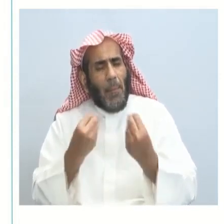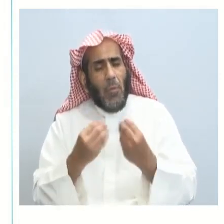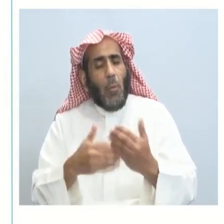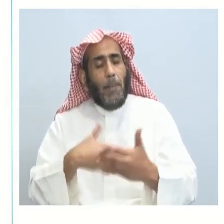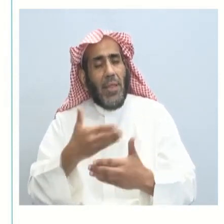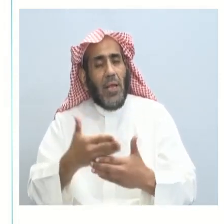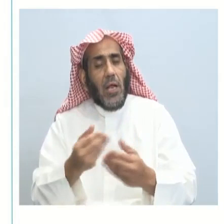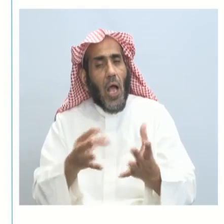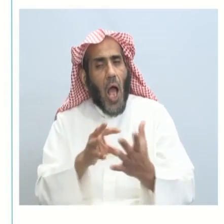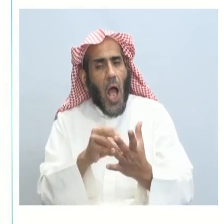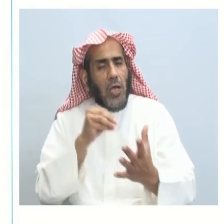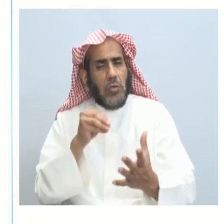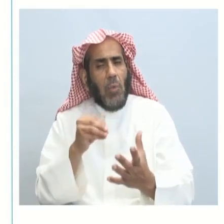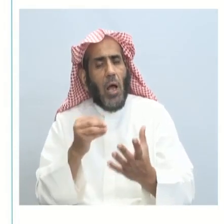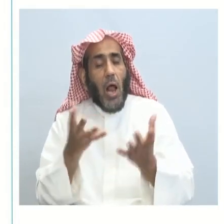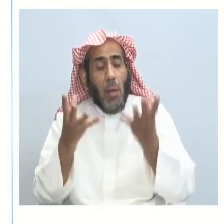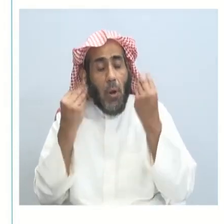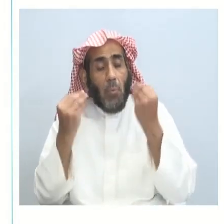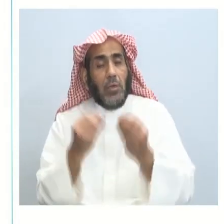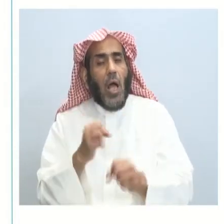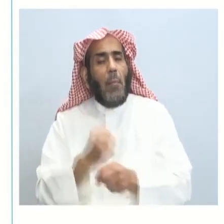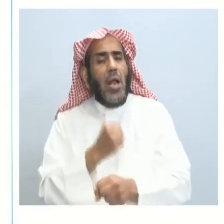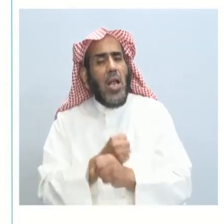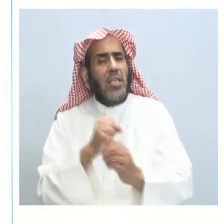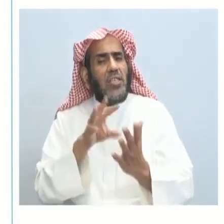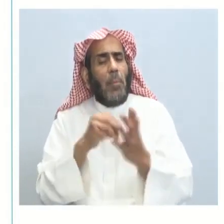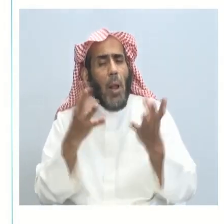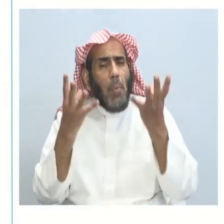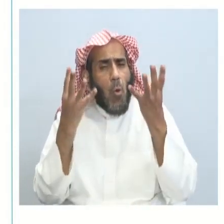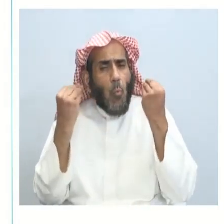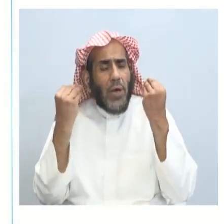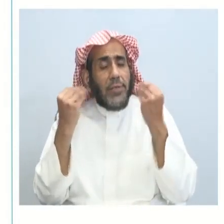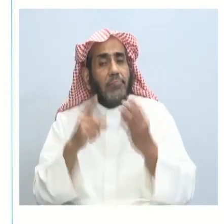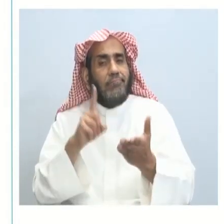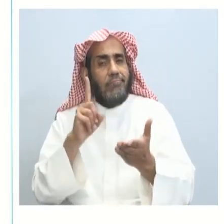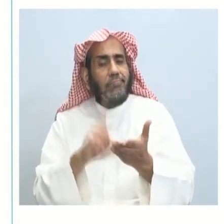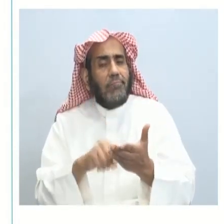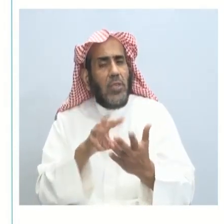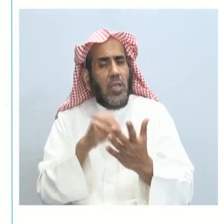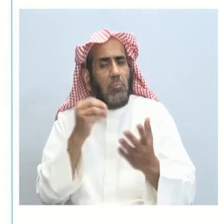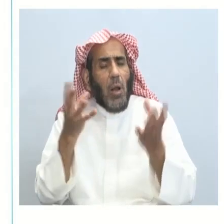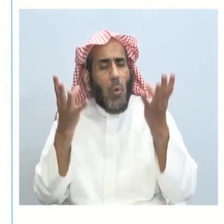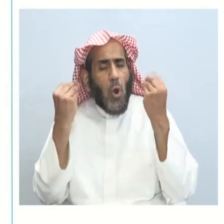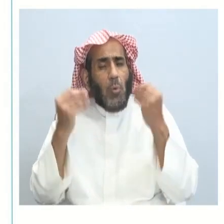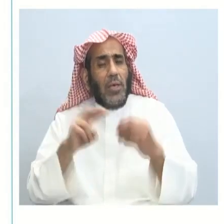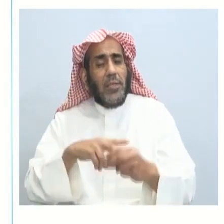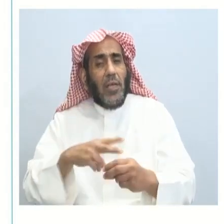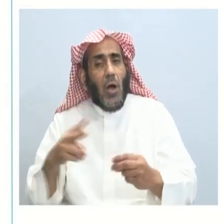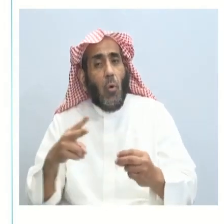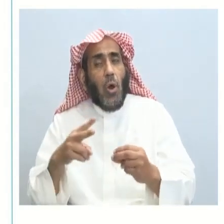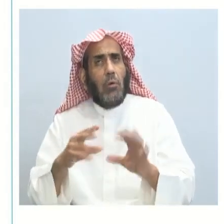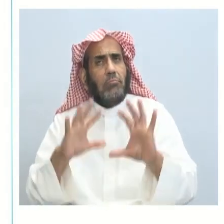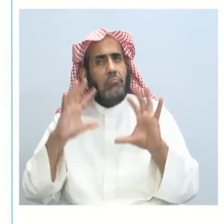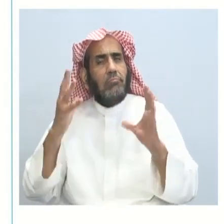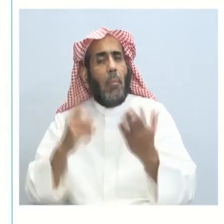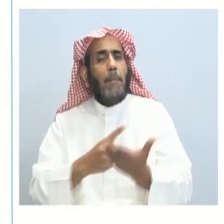اجمع المعلومات ذكرنا في عمليه جمع المعلومات بالتاكيد ستج معلومات حول تتصور